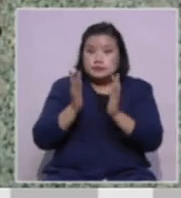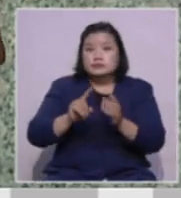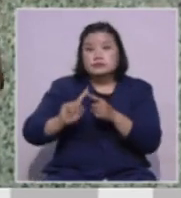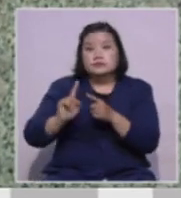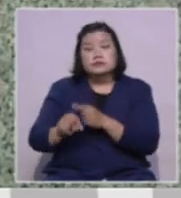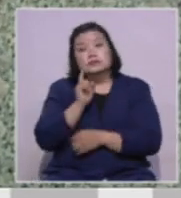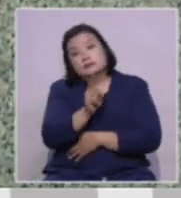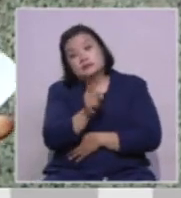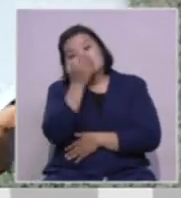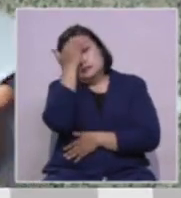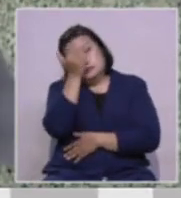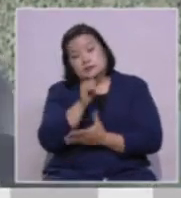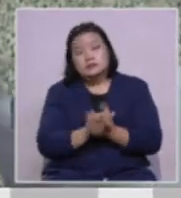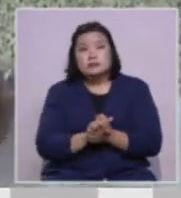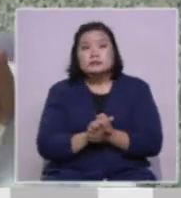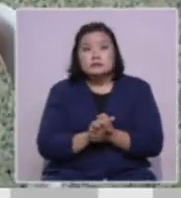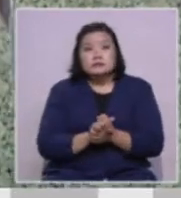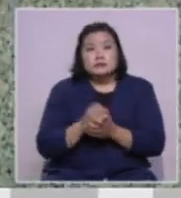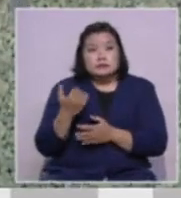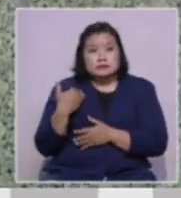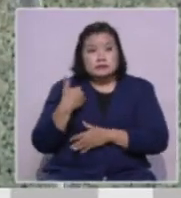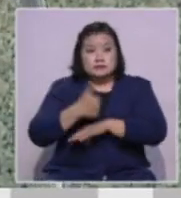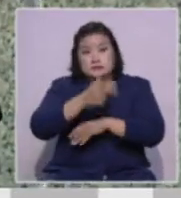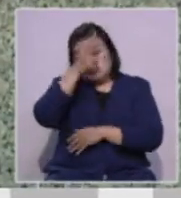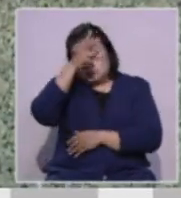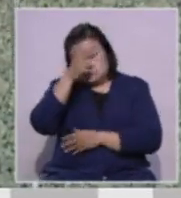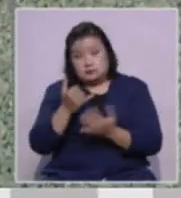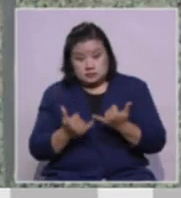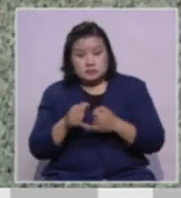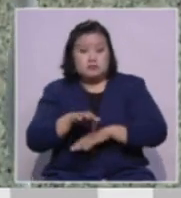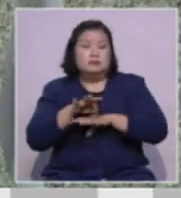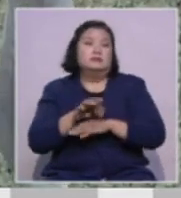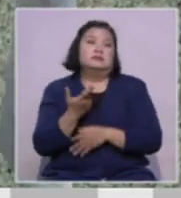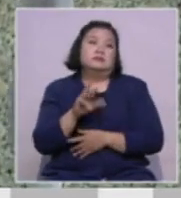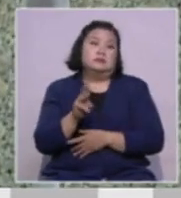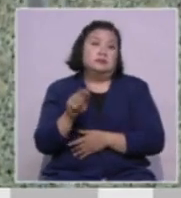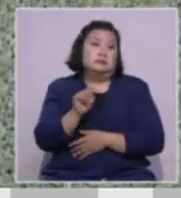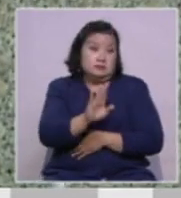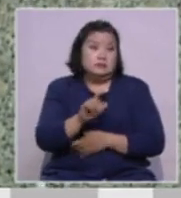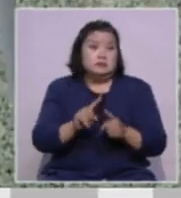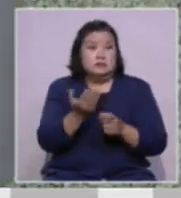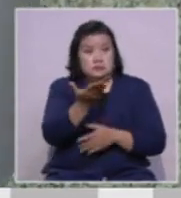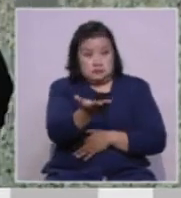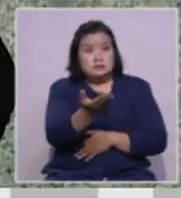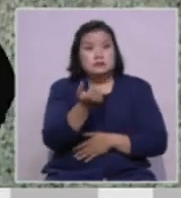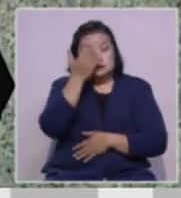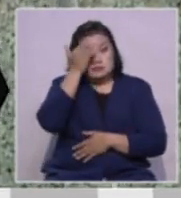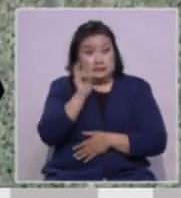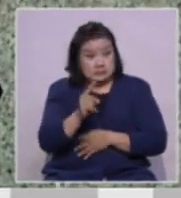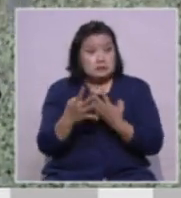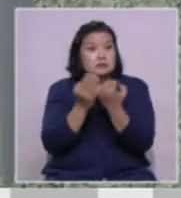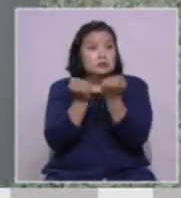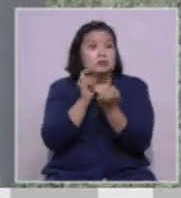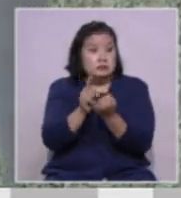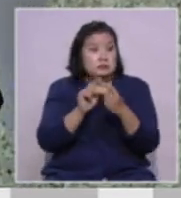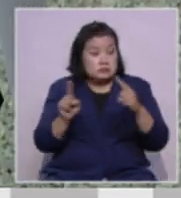ถูกฝ่ายรัฐบาลด้วยกันปั่นเองก็ไม่รู้ว่าเป็นผู้มีอิทธิพลเนี่ยอดเป็นรัฐมนตรีส่วนคุณธรรมนัสเนี่ยติดคุกจริงได้เป็นรัฐมนตรี นี่อยู่พรรคเดียวกันนะ เรื่องนี้ง